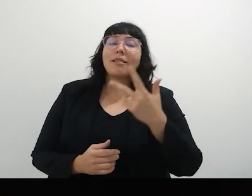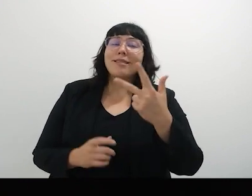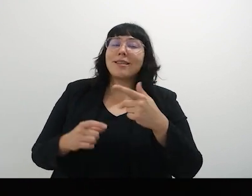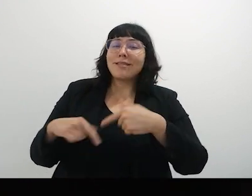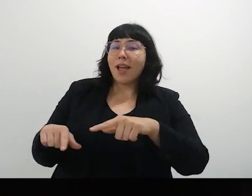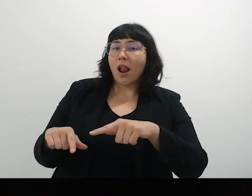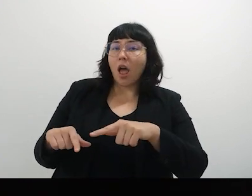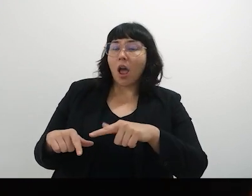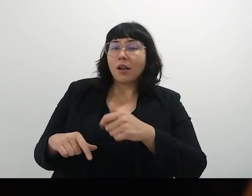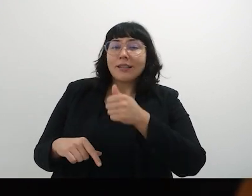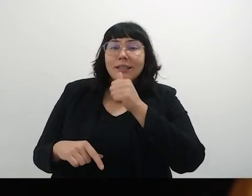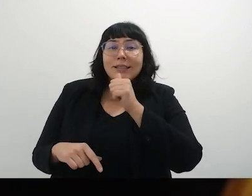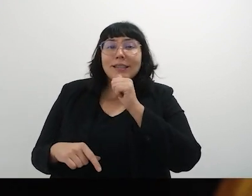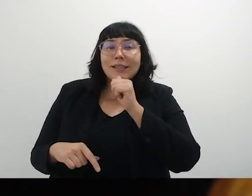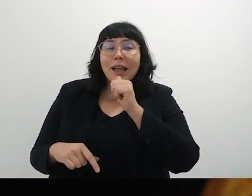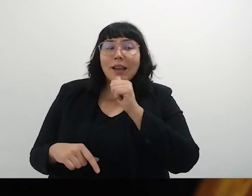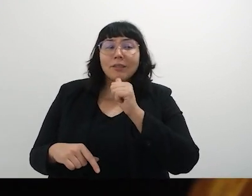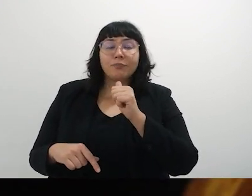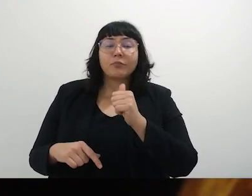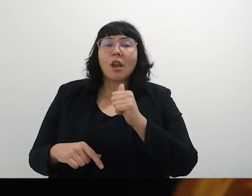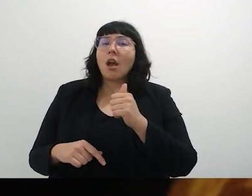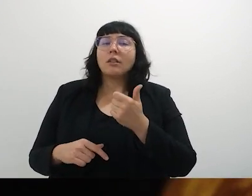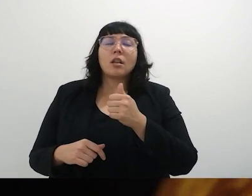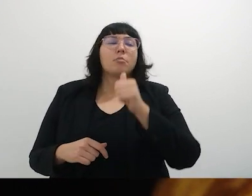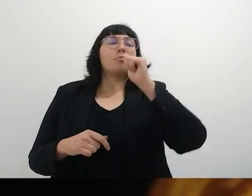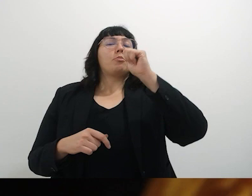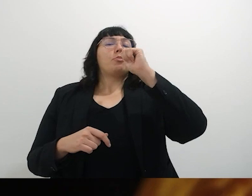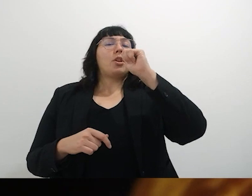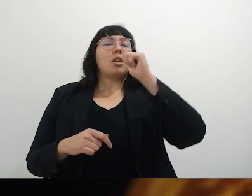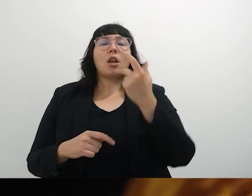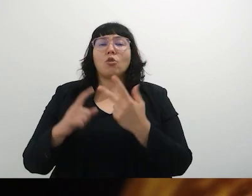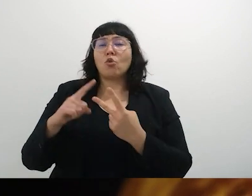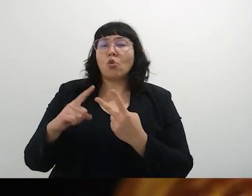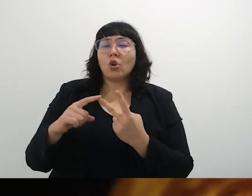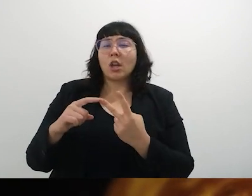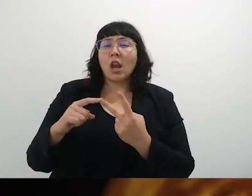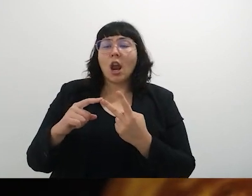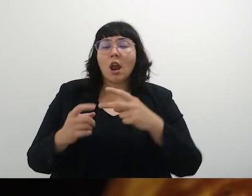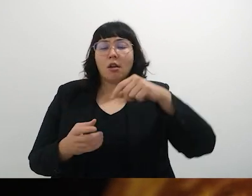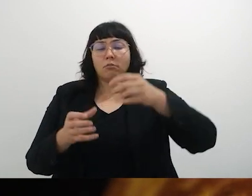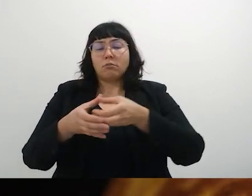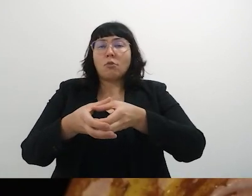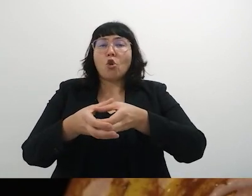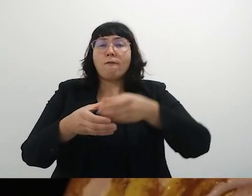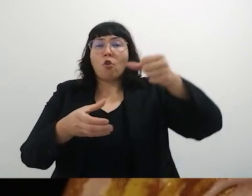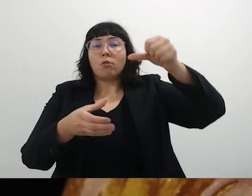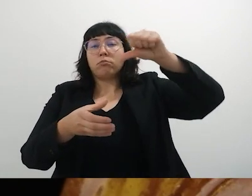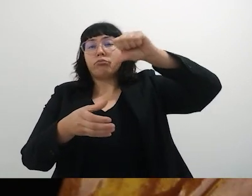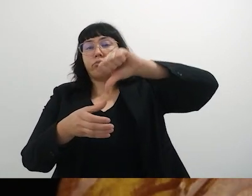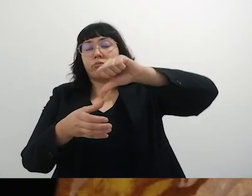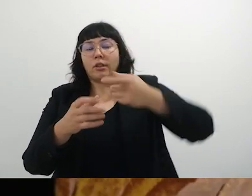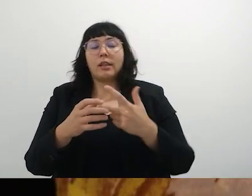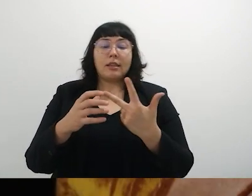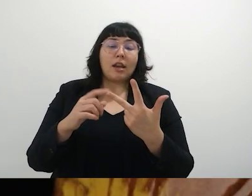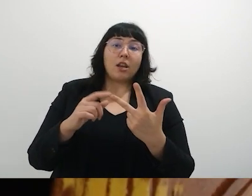i drška. Sisak služi za ispijanje tečnosti, a grlić za punjenje posude ili točenje sadržaja iz posude.